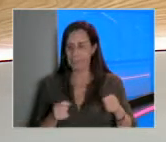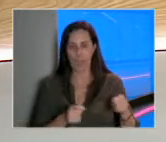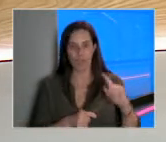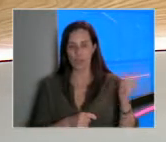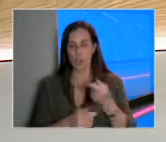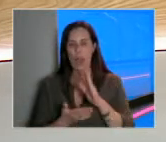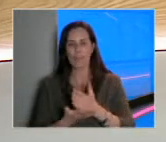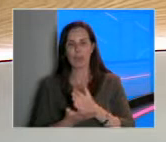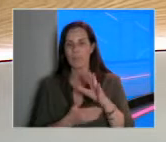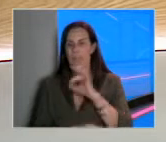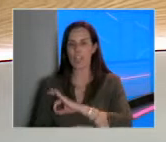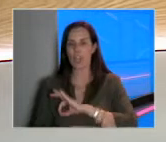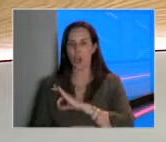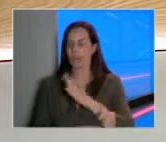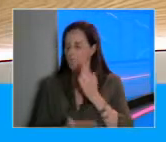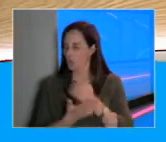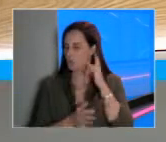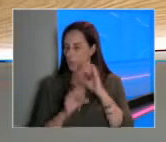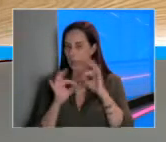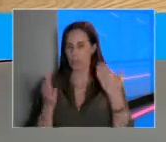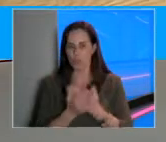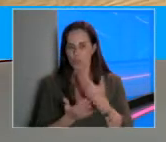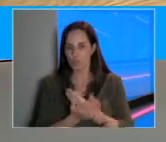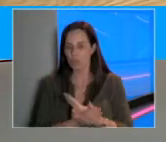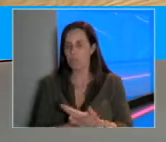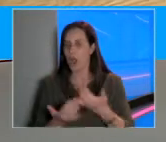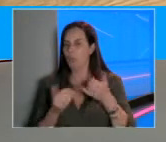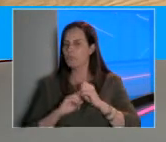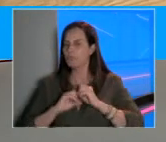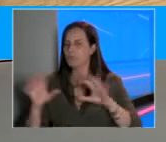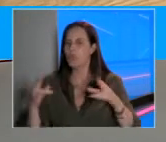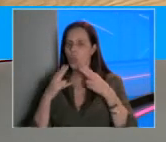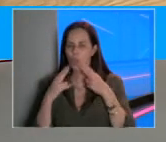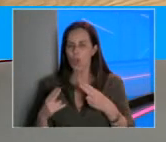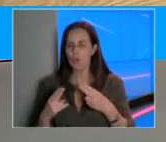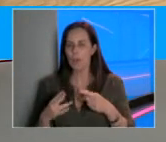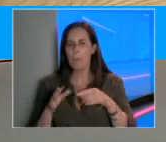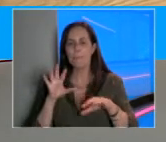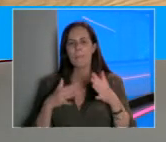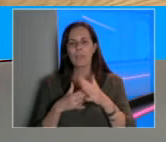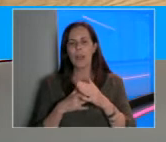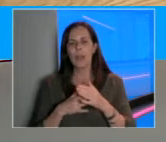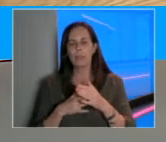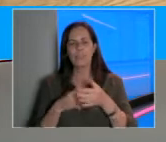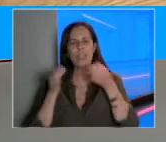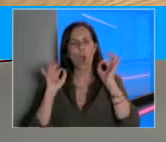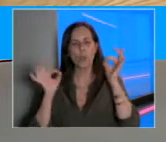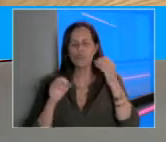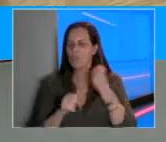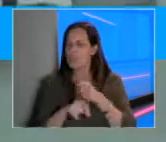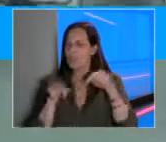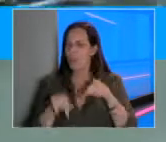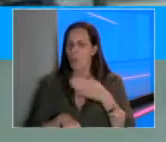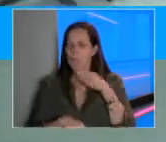מוחלטת של חטיבות הביניים והתיכונים, שמענו את זה בתחילת המשדר שלנו, היום מתפרסמות תוצאות של מדגם בדיקות סרולוגי ייחודי שנערך